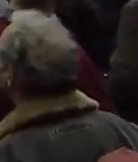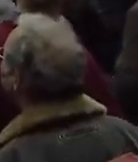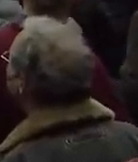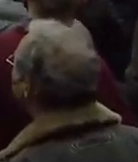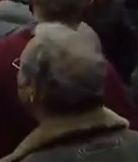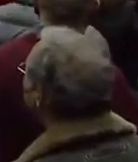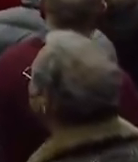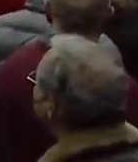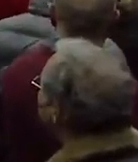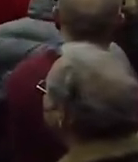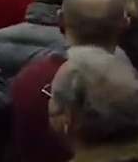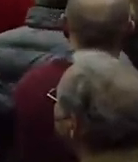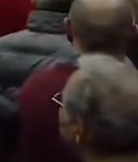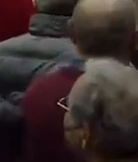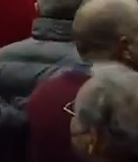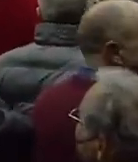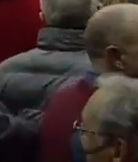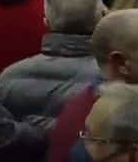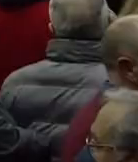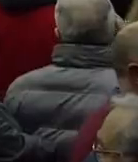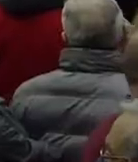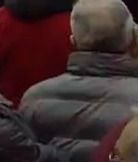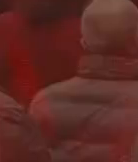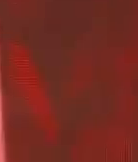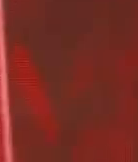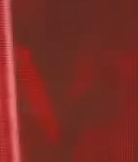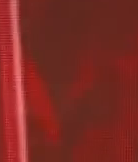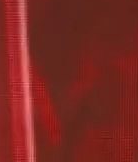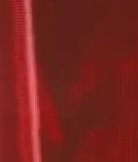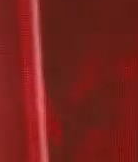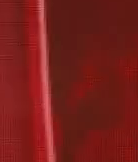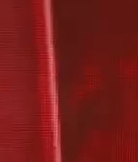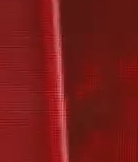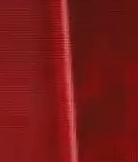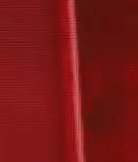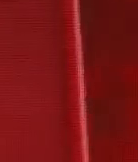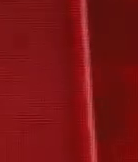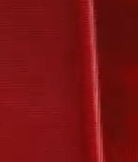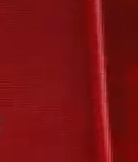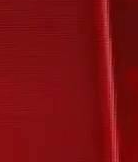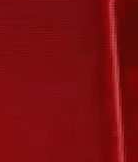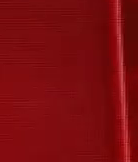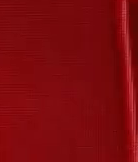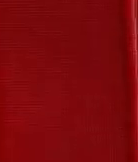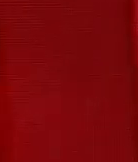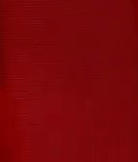Δεν σας το χάλασα. Θα έρθει και αυτός που περιμένετε, θα έρθει.